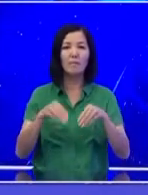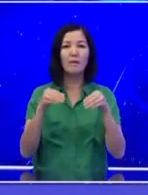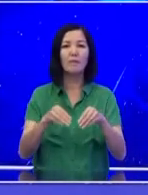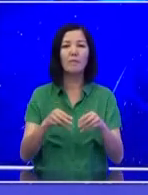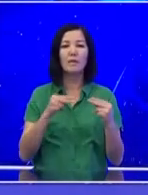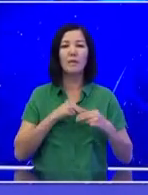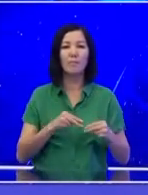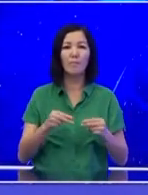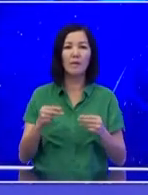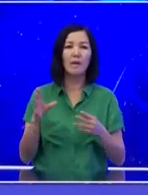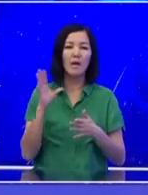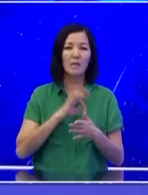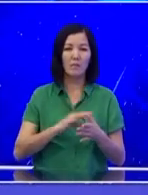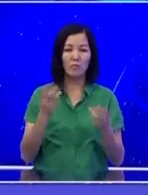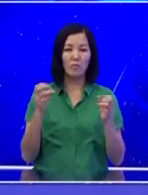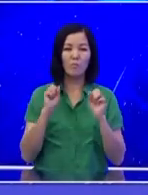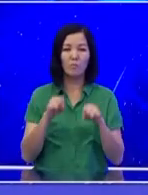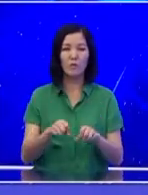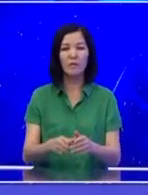адал еңбекпен нәсіп тапсам дейді.